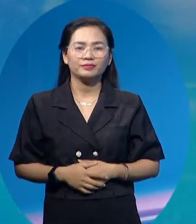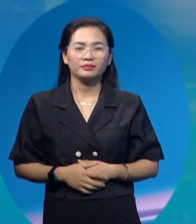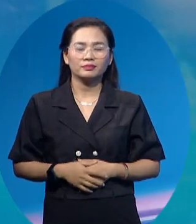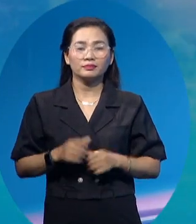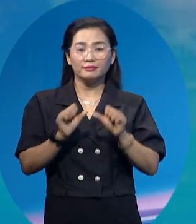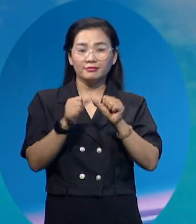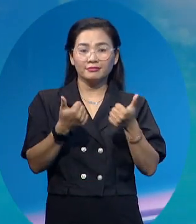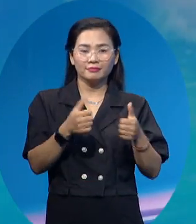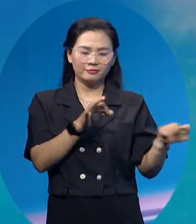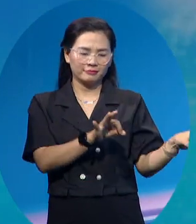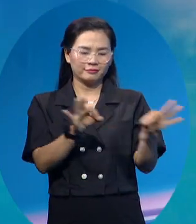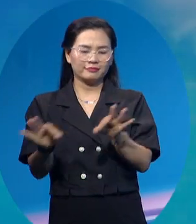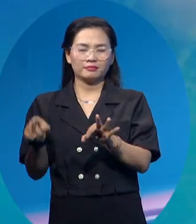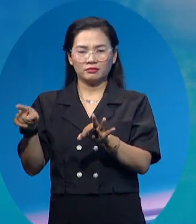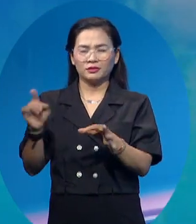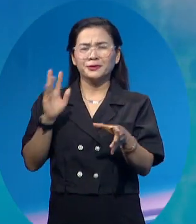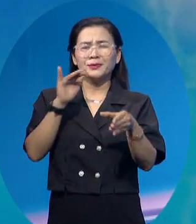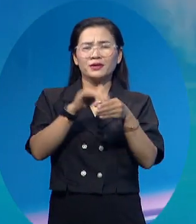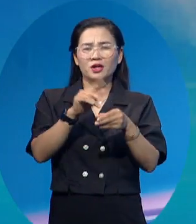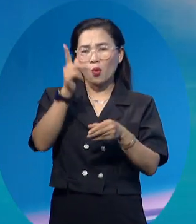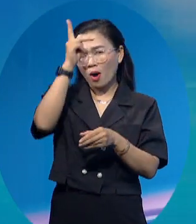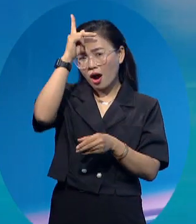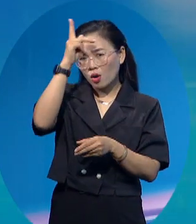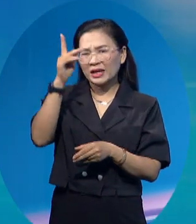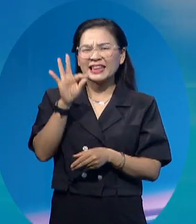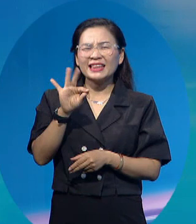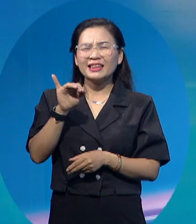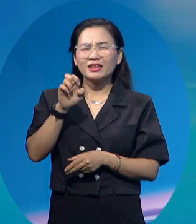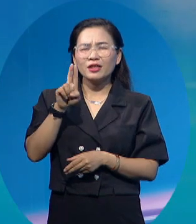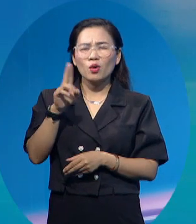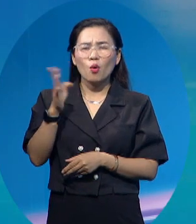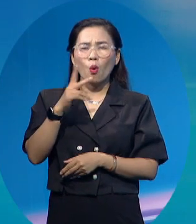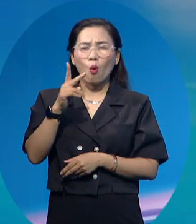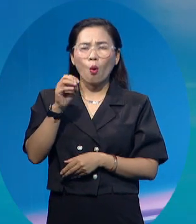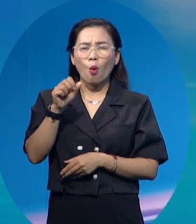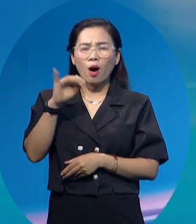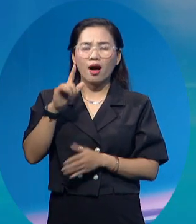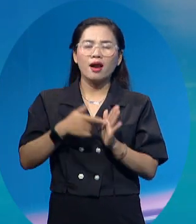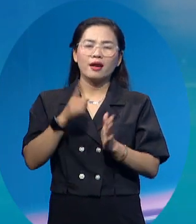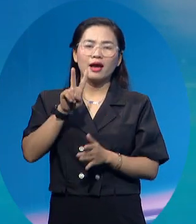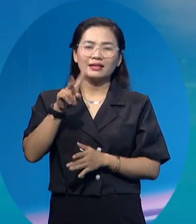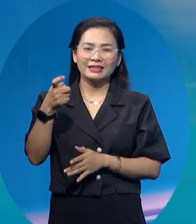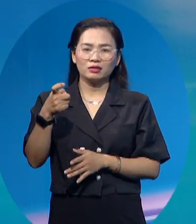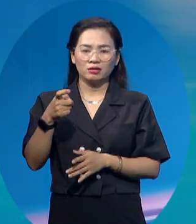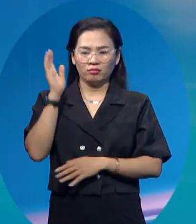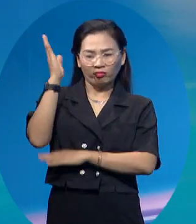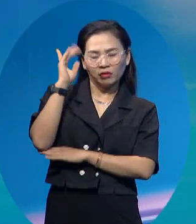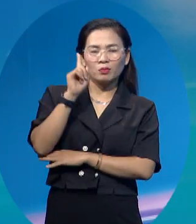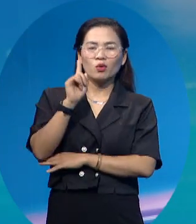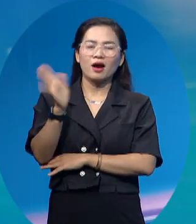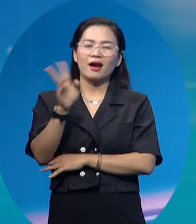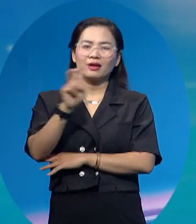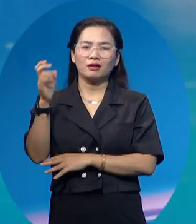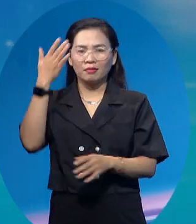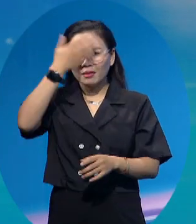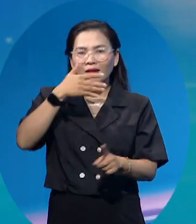tại thành phố Hồ Chí Minh đã diễn ra hội nghị khoa học tiêu hóa toàn quốc lần thứ 29 với sự tham gia của hơn 1200 đại biểu là các chuyên